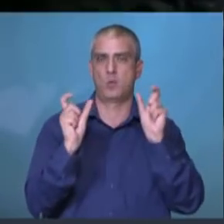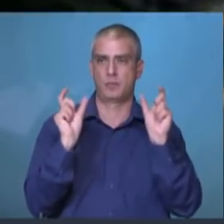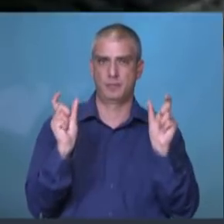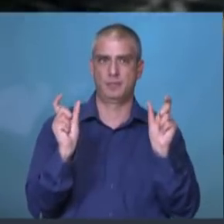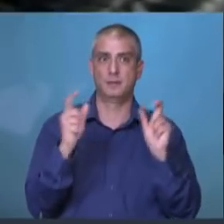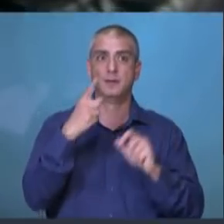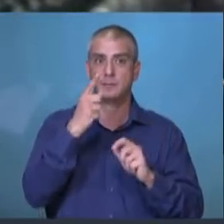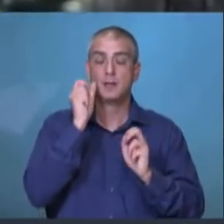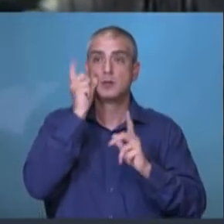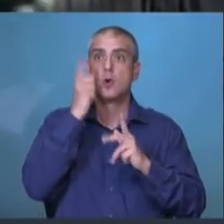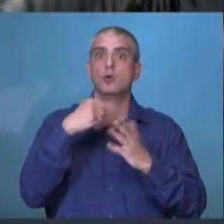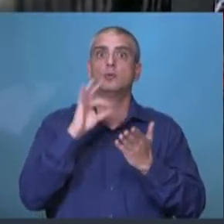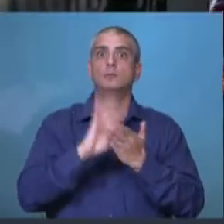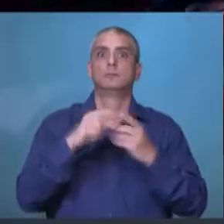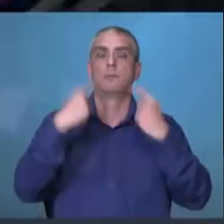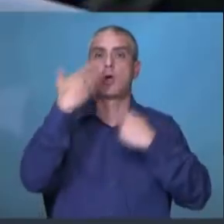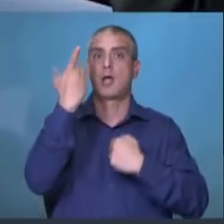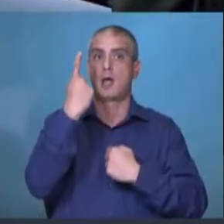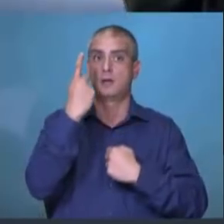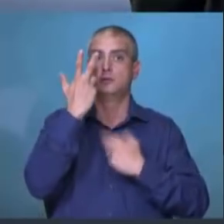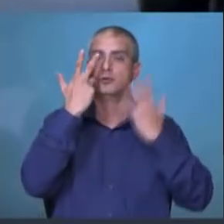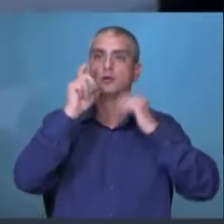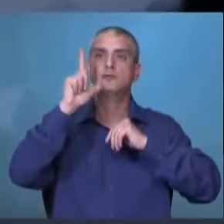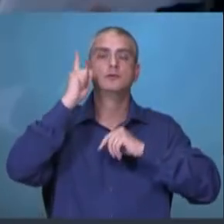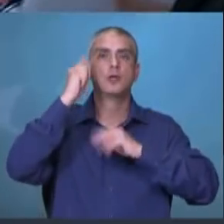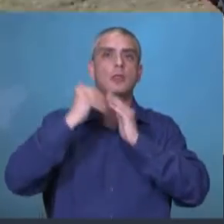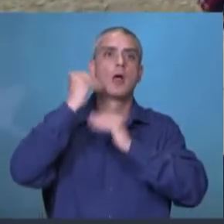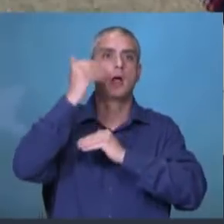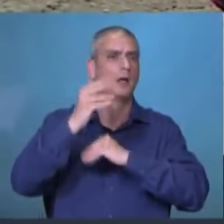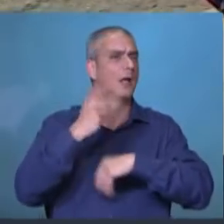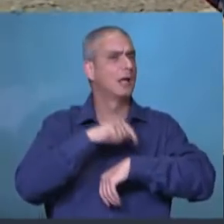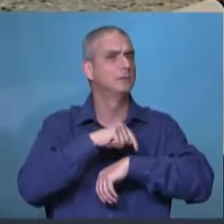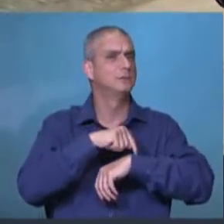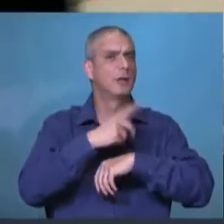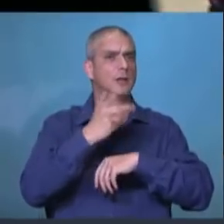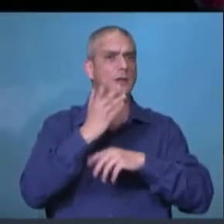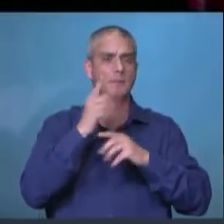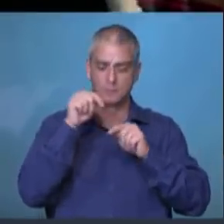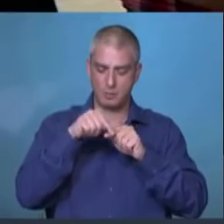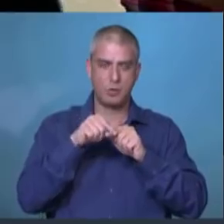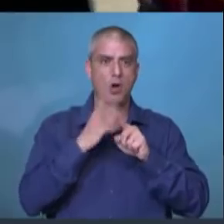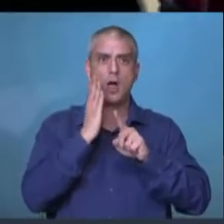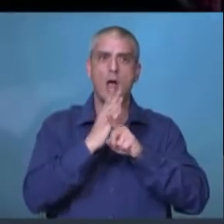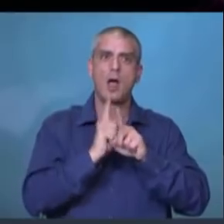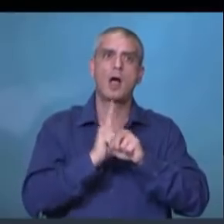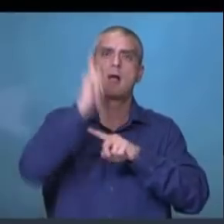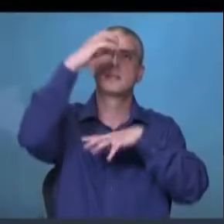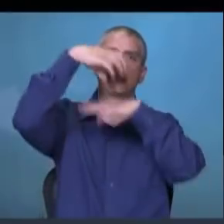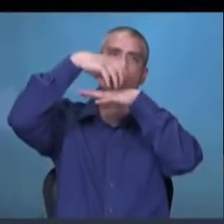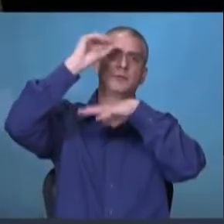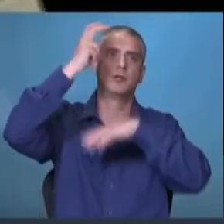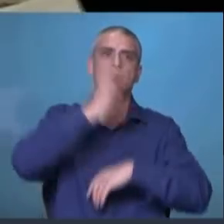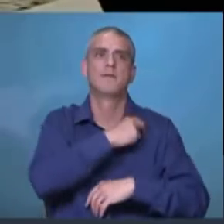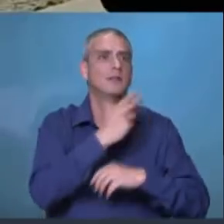הם התעוררו בוקר אחד, 37 שנים אחרי. כמה זמן לוקח לנו להגיע מפה עד טיפת המפקד? כמה